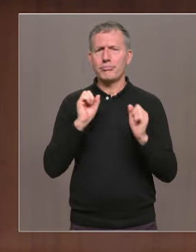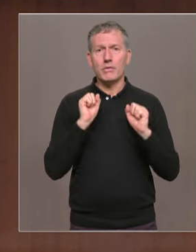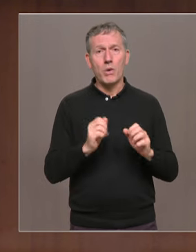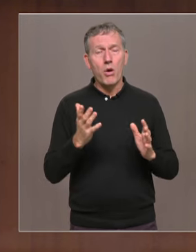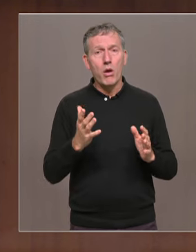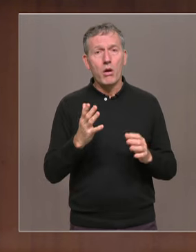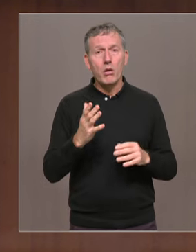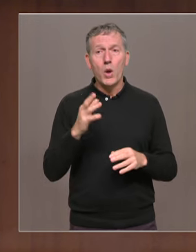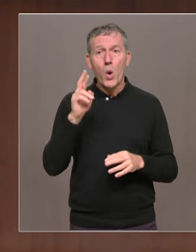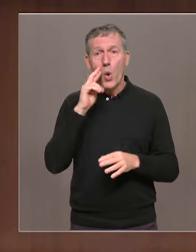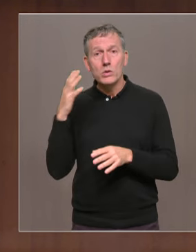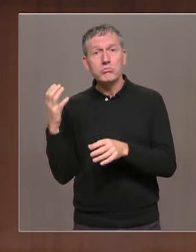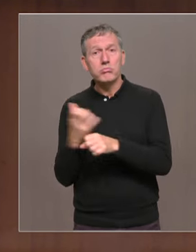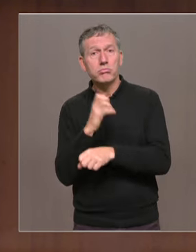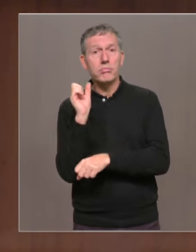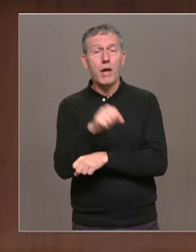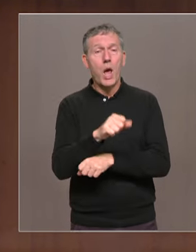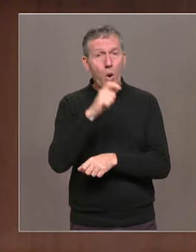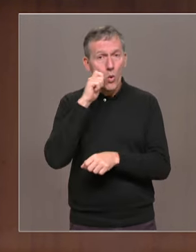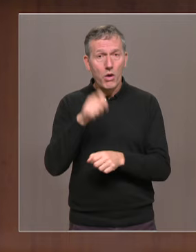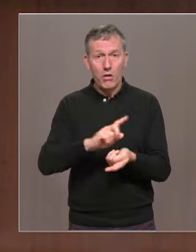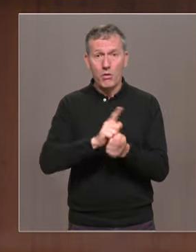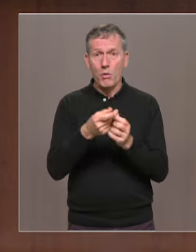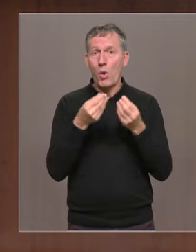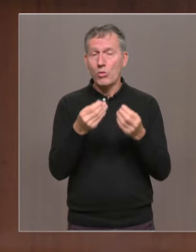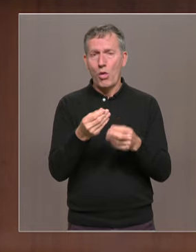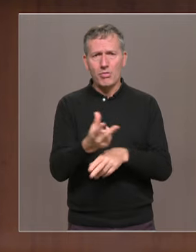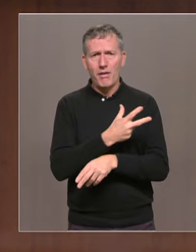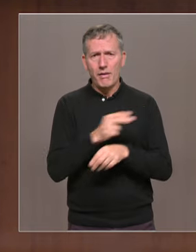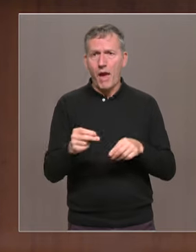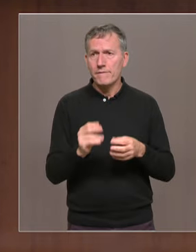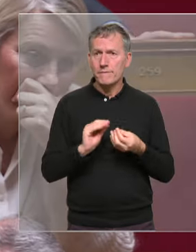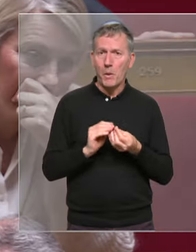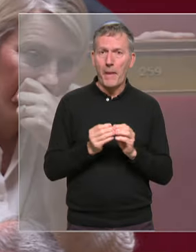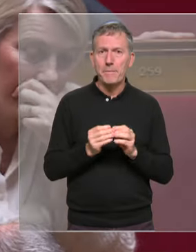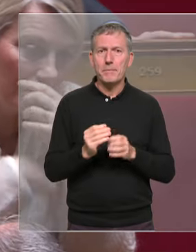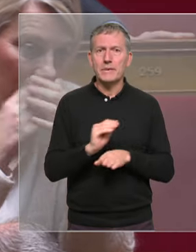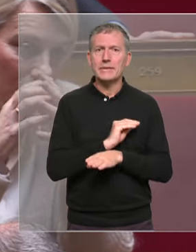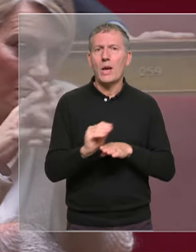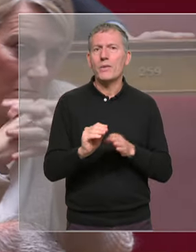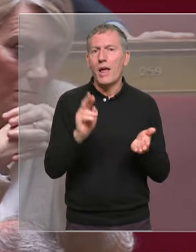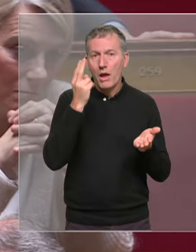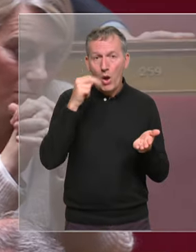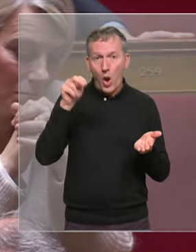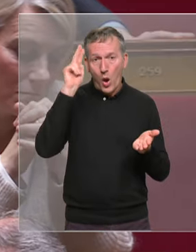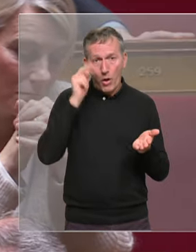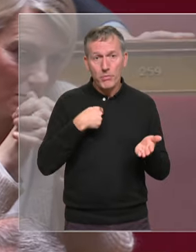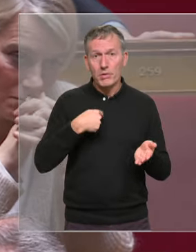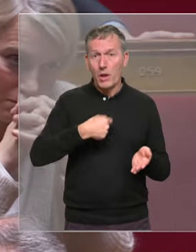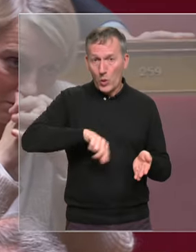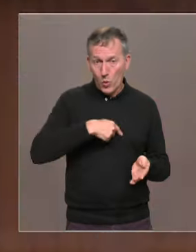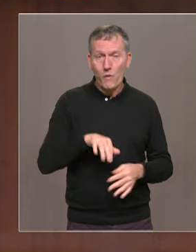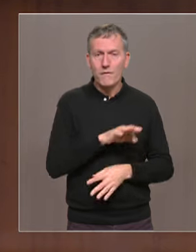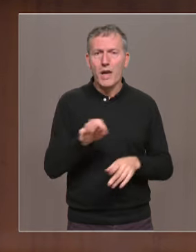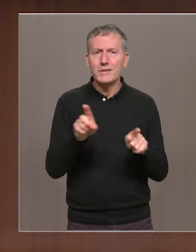victoire russe sur l'Ukraine mettrait gravement en cause notre sécurité et celle de l'Europe également.